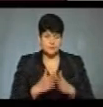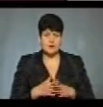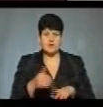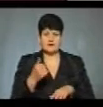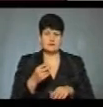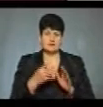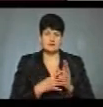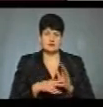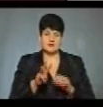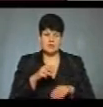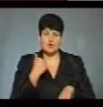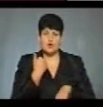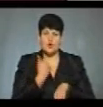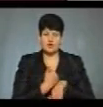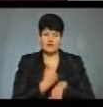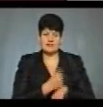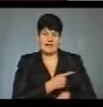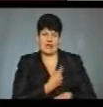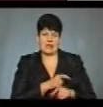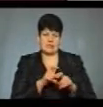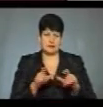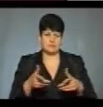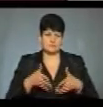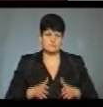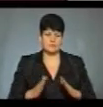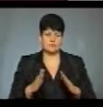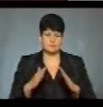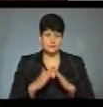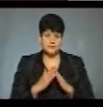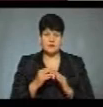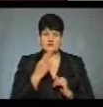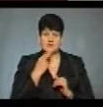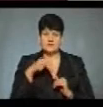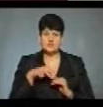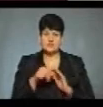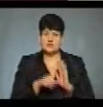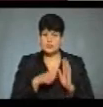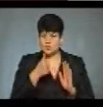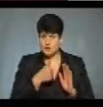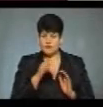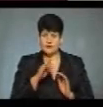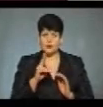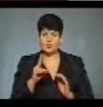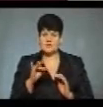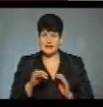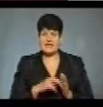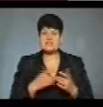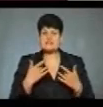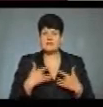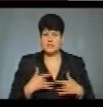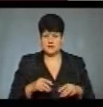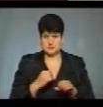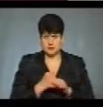головний лікар Тернопільського міського клінічного пологового будинку. У червні 2016 року Віктора Куценка звільнили з посади,